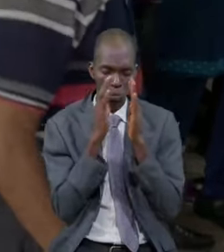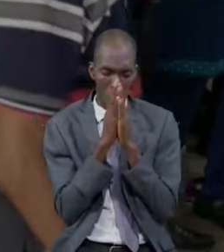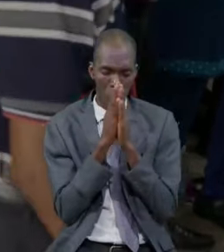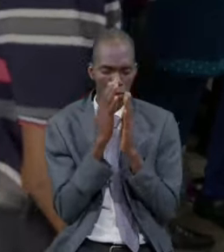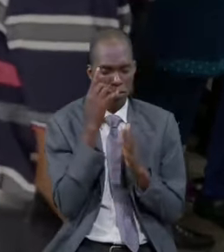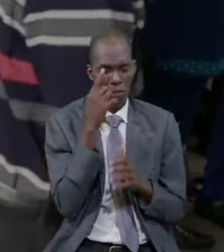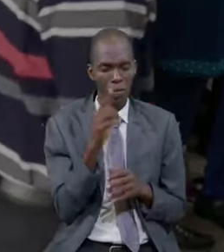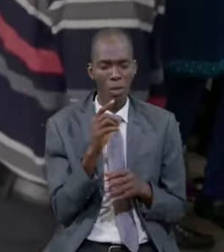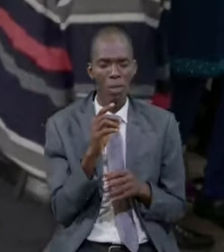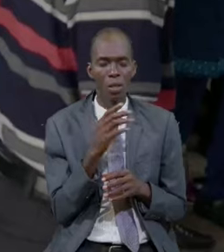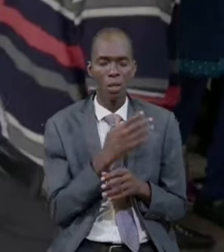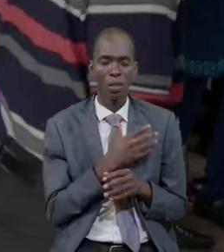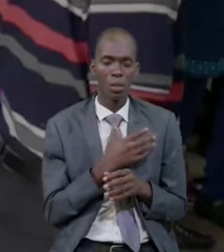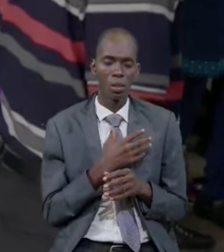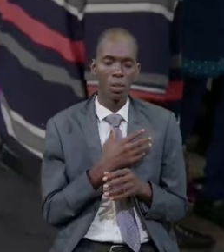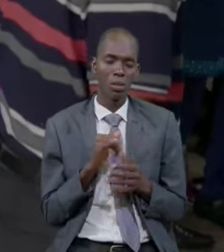L'onction.